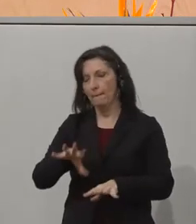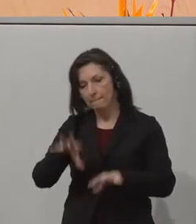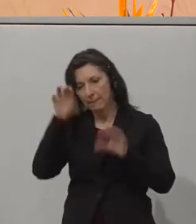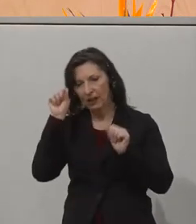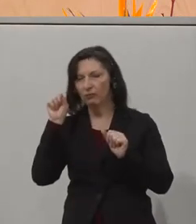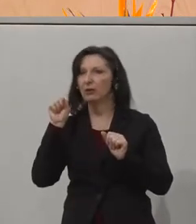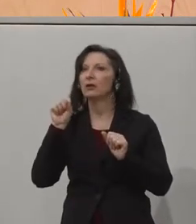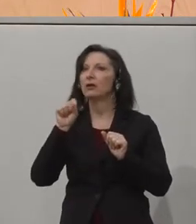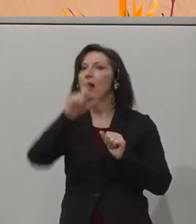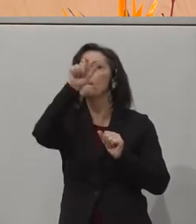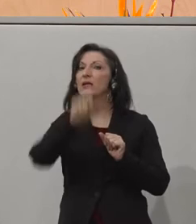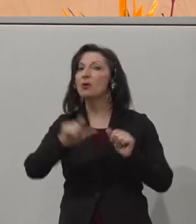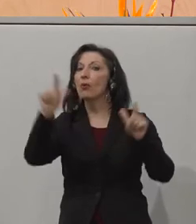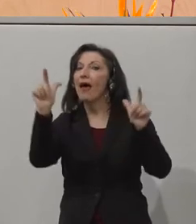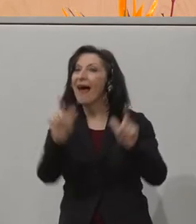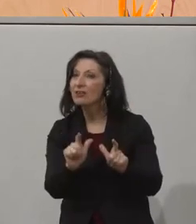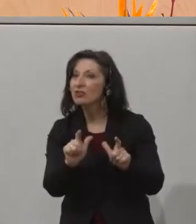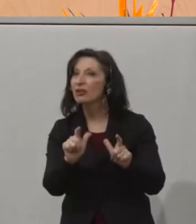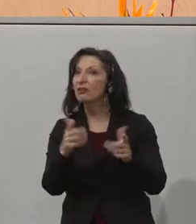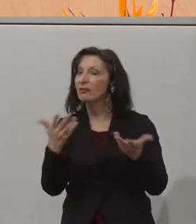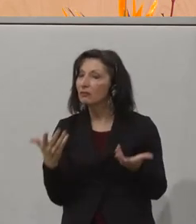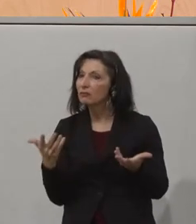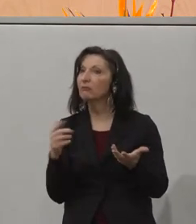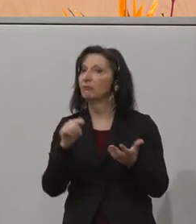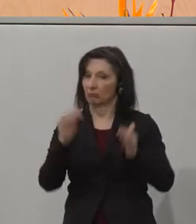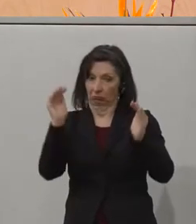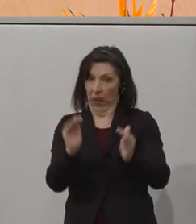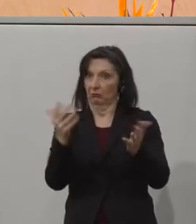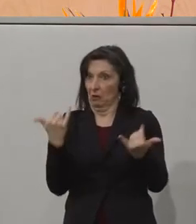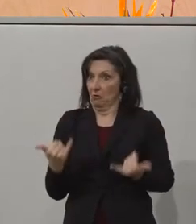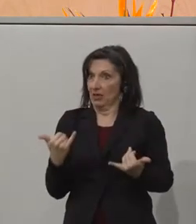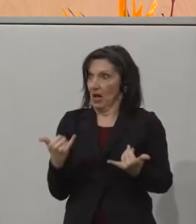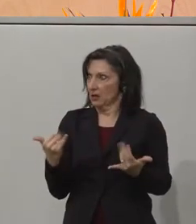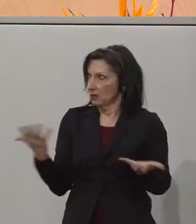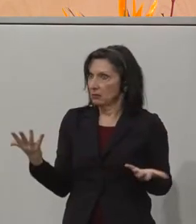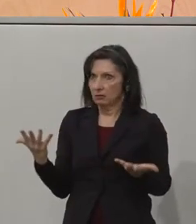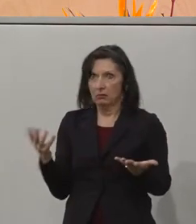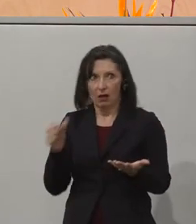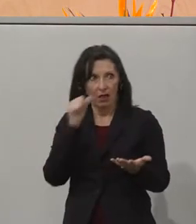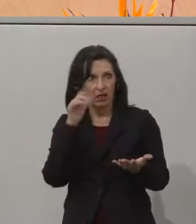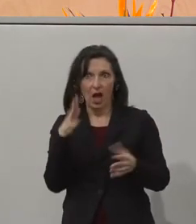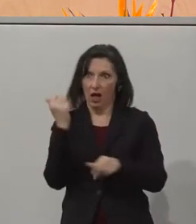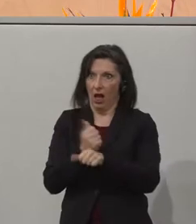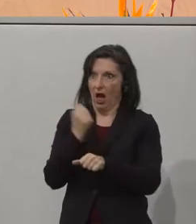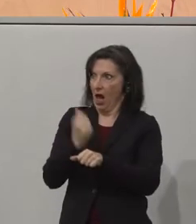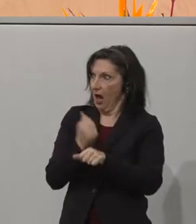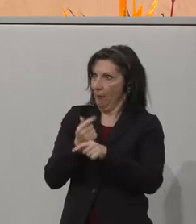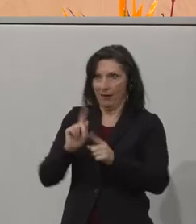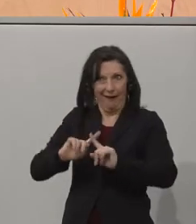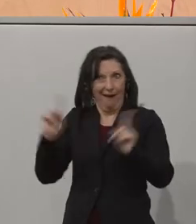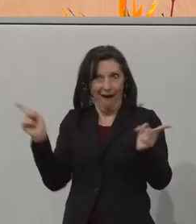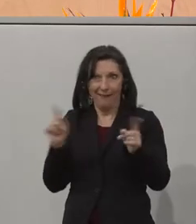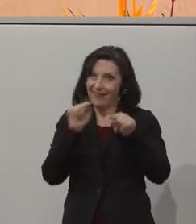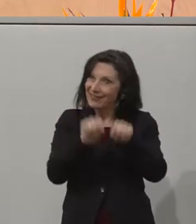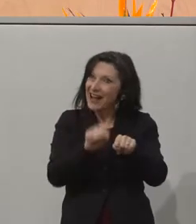die Einschränkungen haben und die eben jetzt durch die Art und Weise, wie wir täglich arbeiten und interagieren, mehr